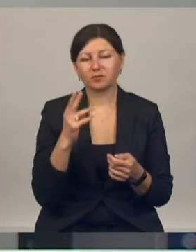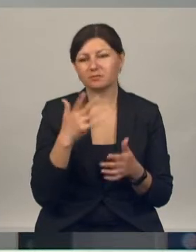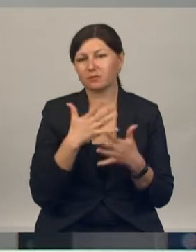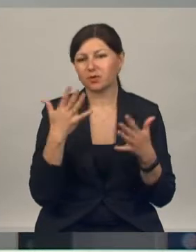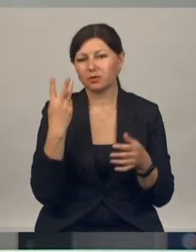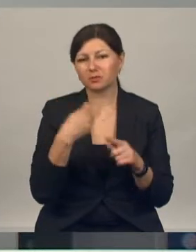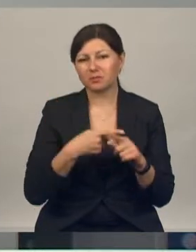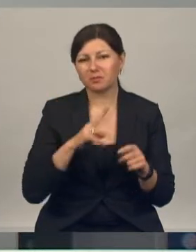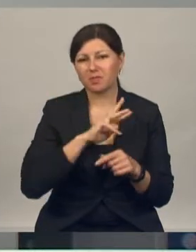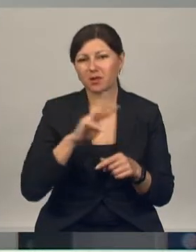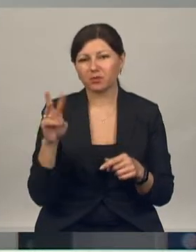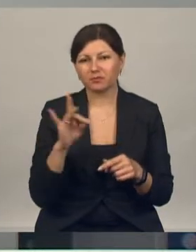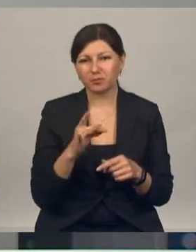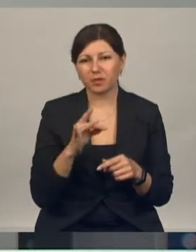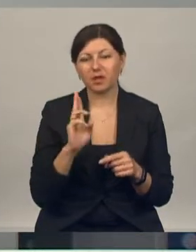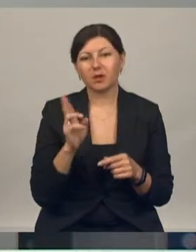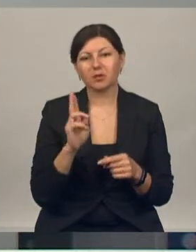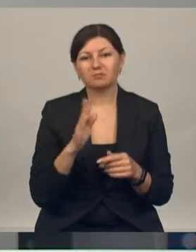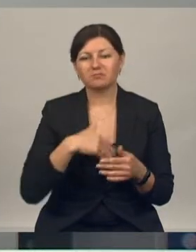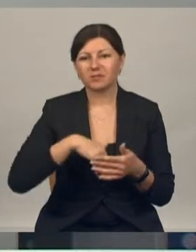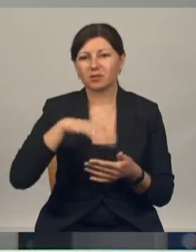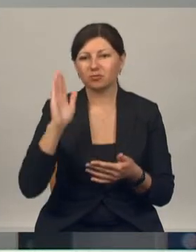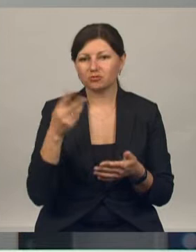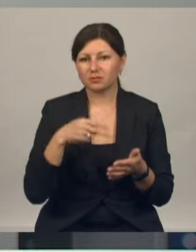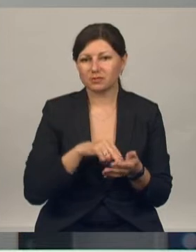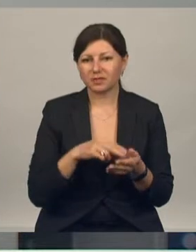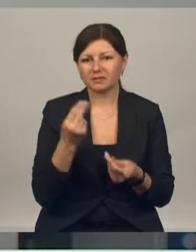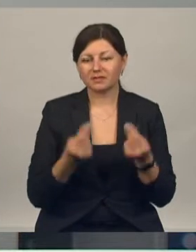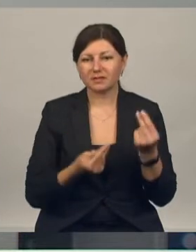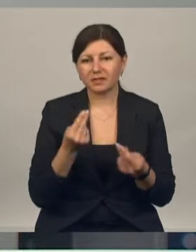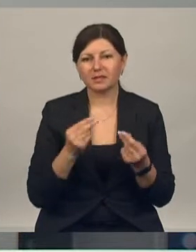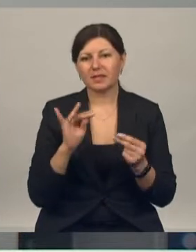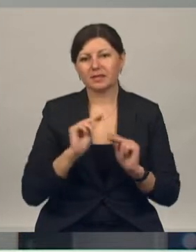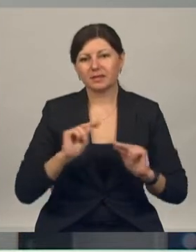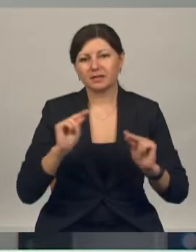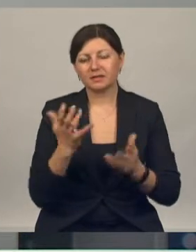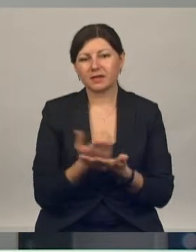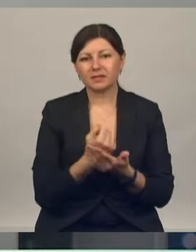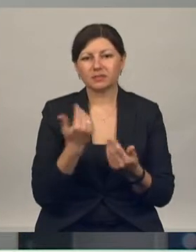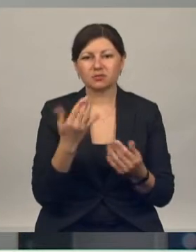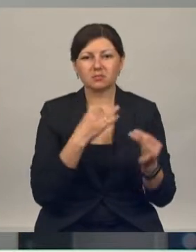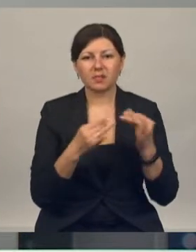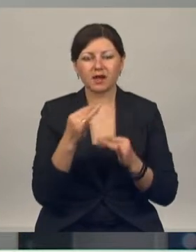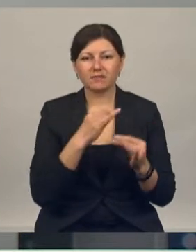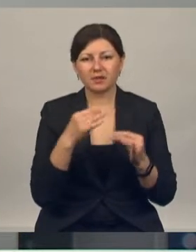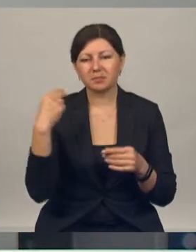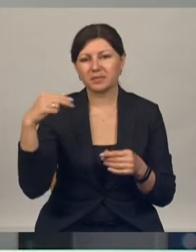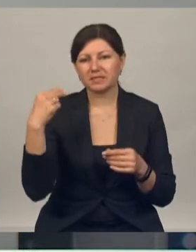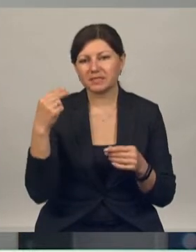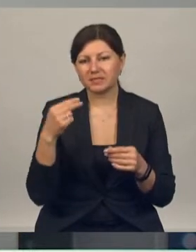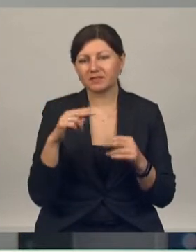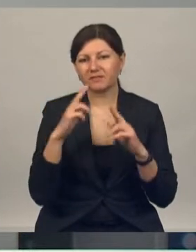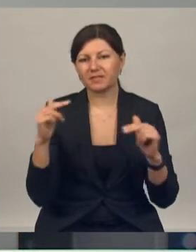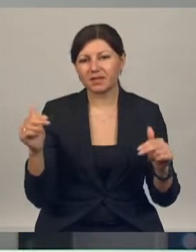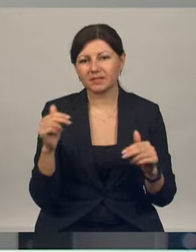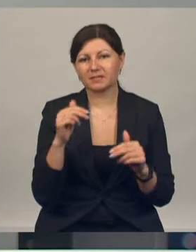рублей. О том, как стать топовым игроком, где найти команду и тренера, поговорим с Дмитрием Смитом, президентом Федерации компьютерного спорта